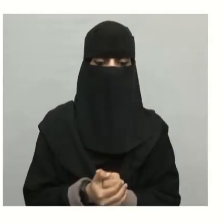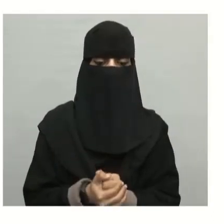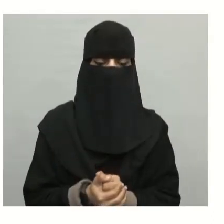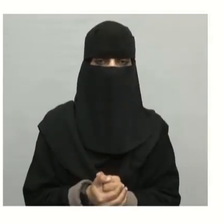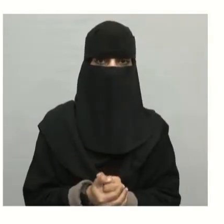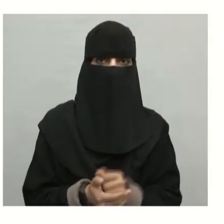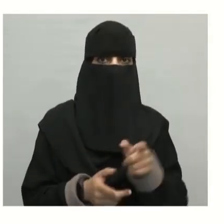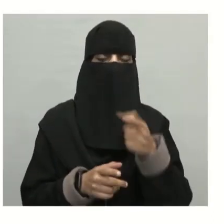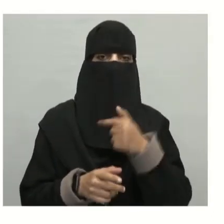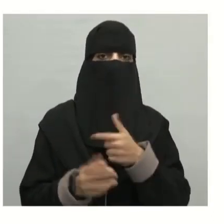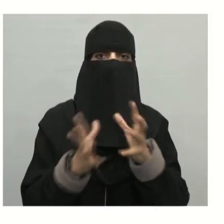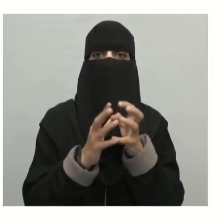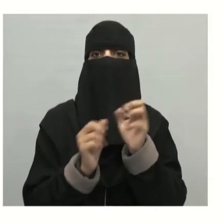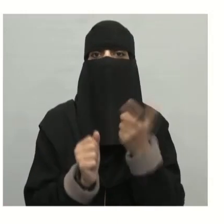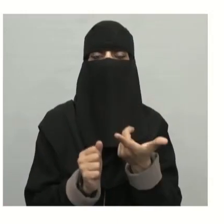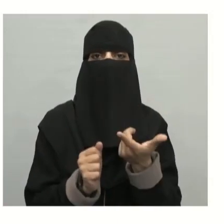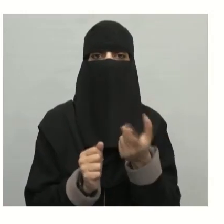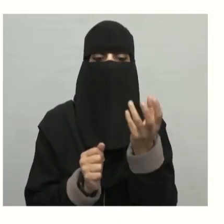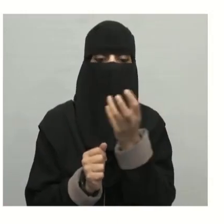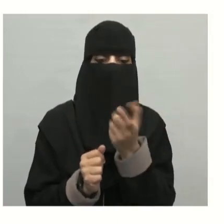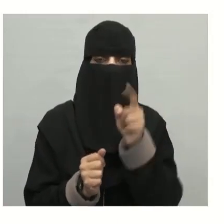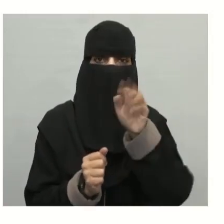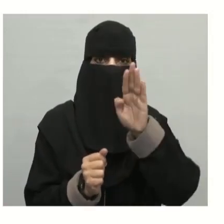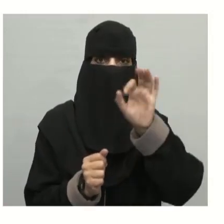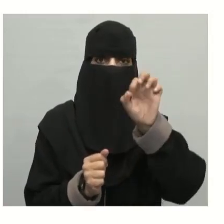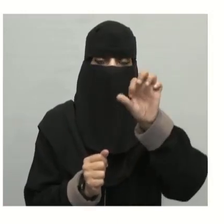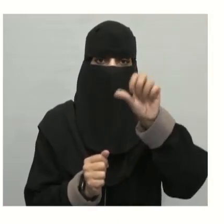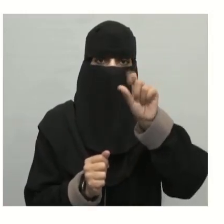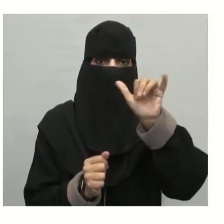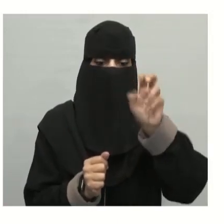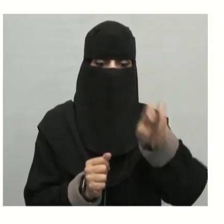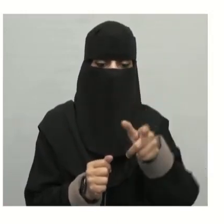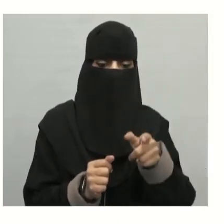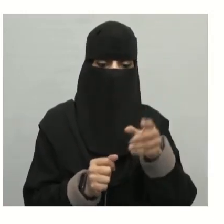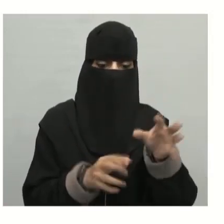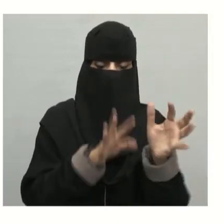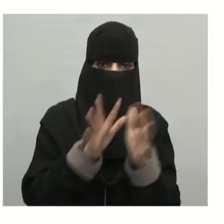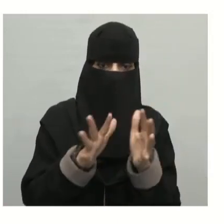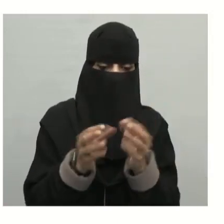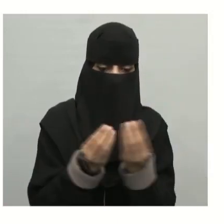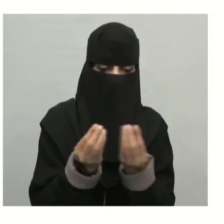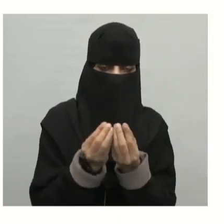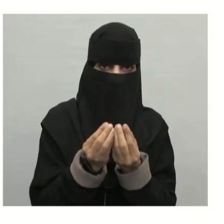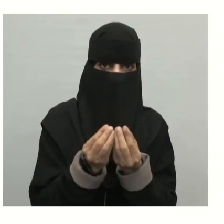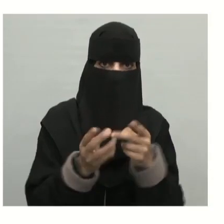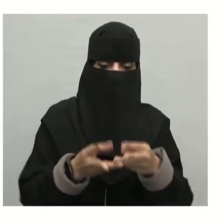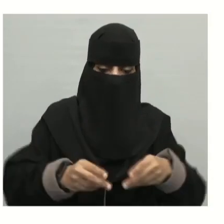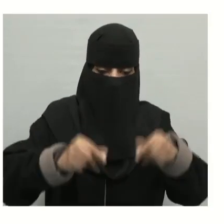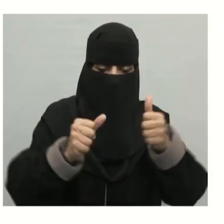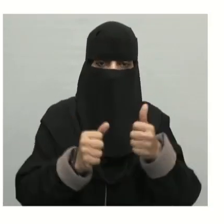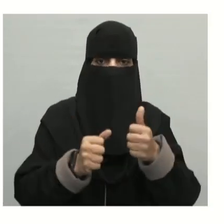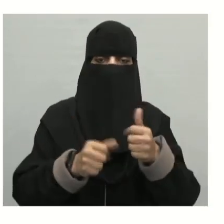ما هو تعريف الصخور الرسوبيه هي التي تتكون من تجمع الفتات الصخري والمعادن الذائبه